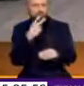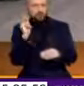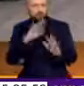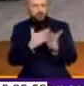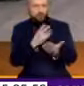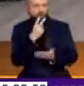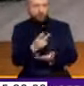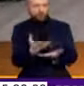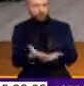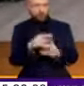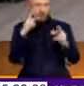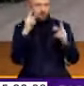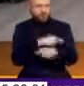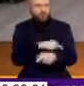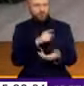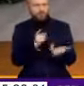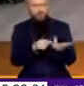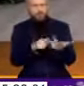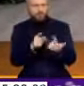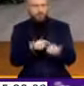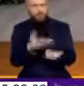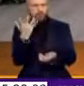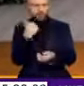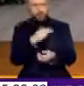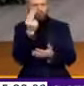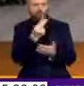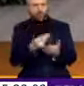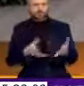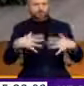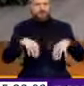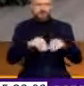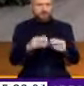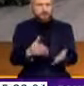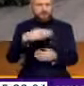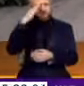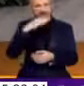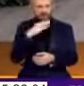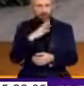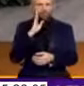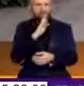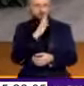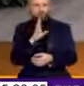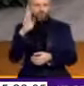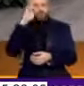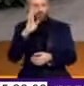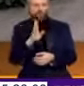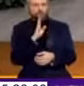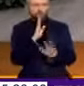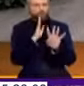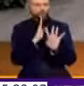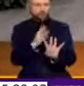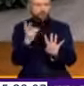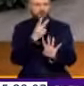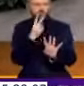ми бачили. От неправильно там, коли зображують сім'я, там, тато, мама, хлопчик, дівчинка. Тобто треба